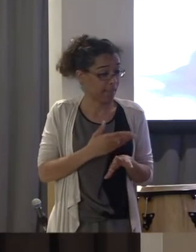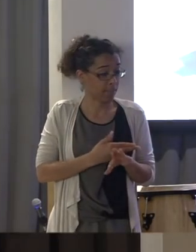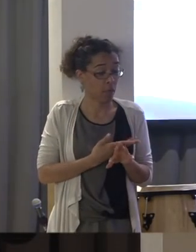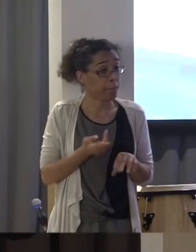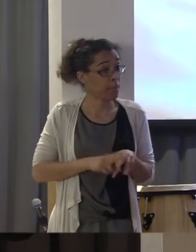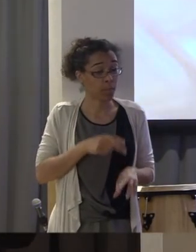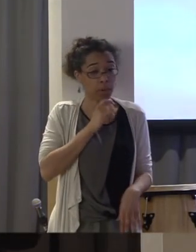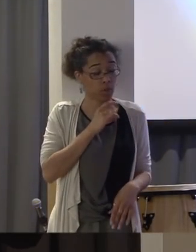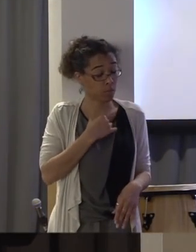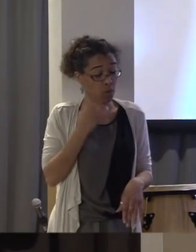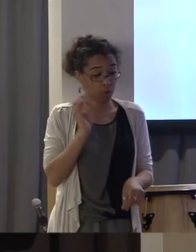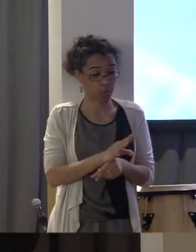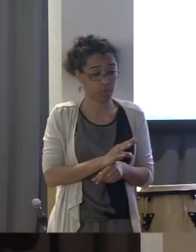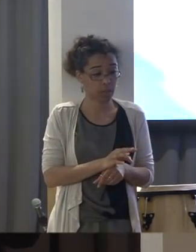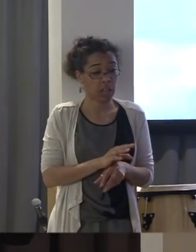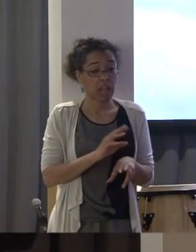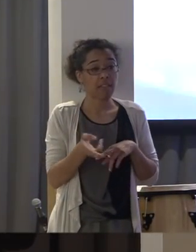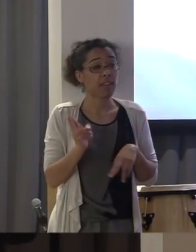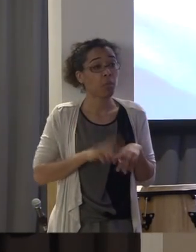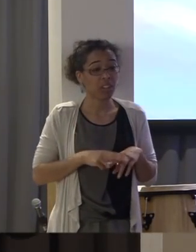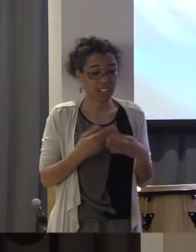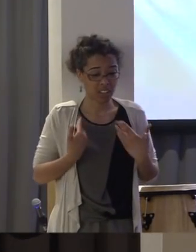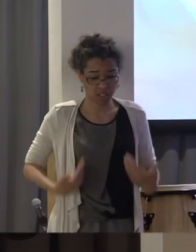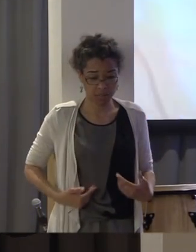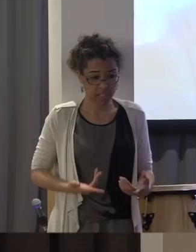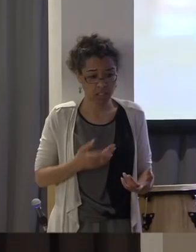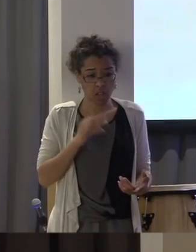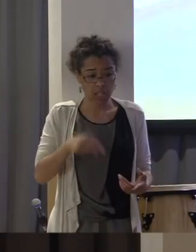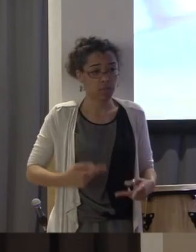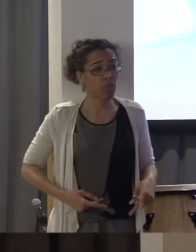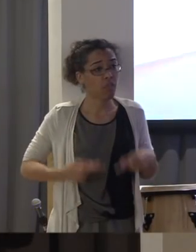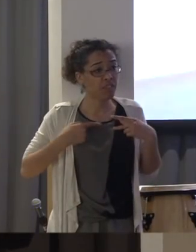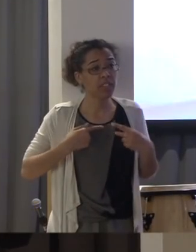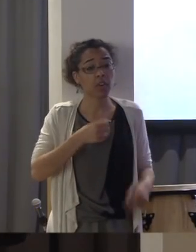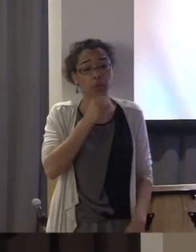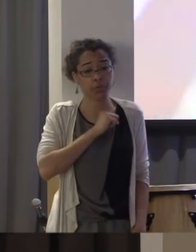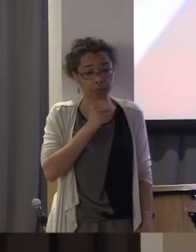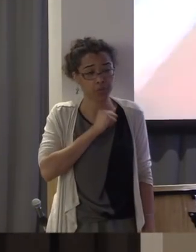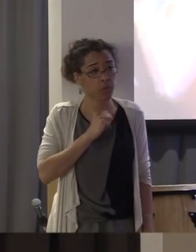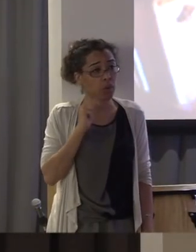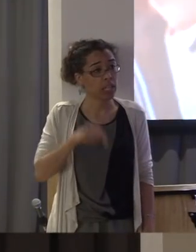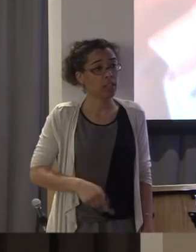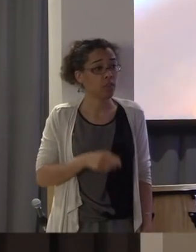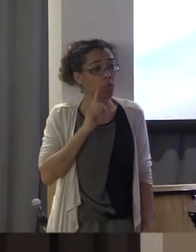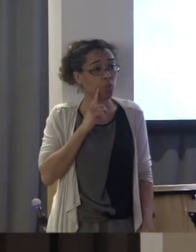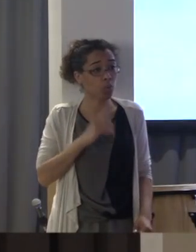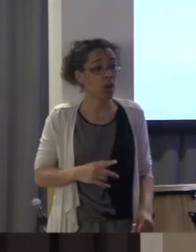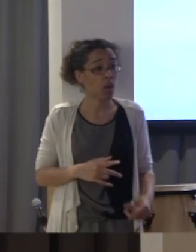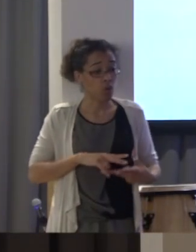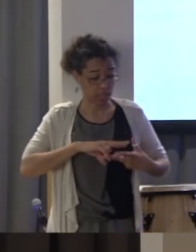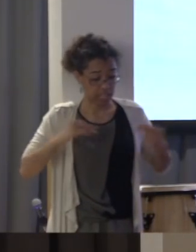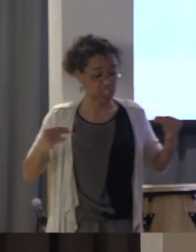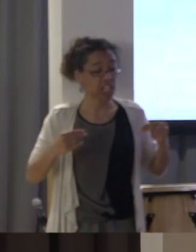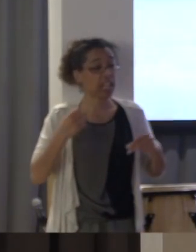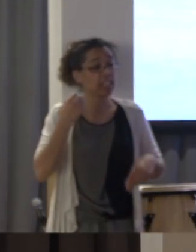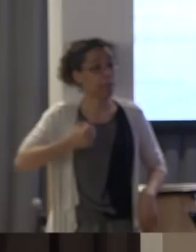que mon épouse ne doit pas mourir dans son état. Nous devons vivre vieux parce que nous avons des gènes d'Abraham